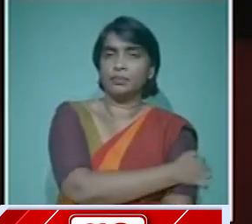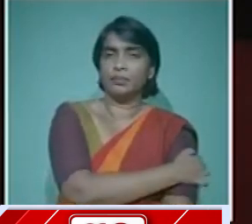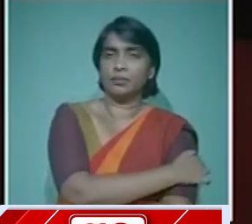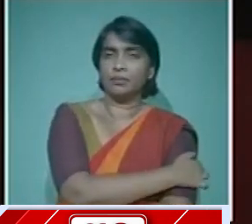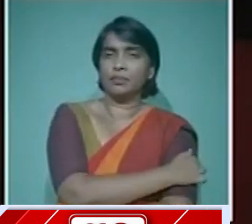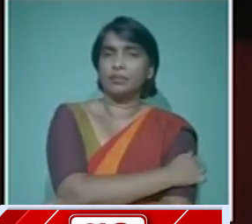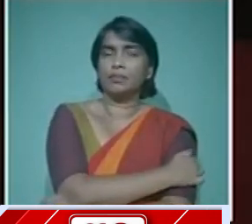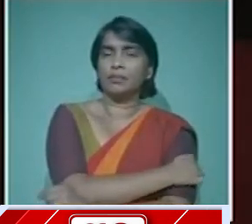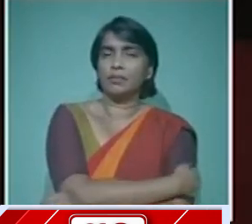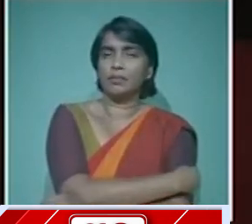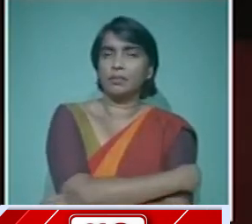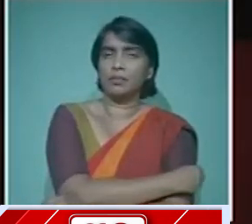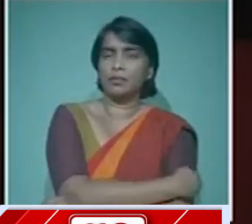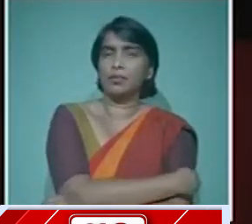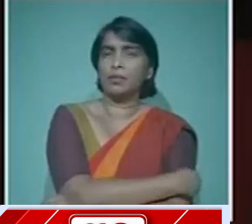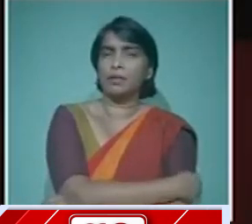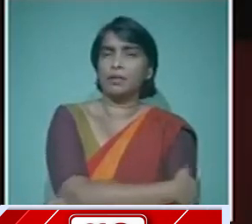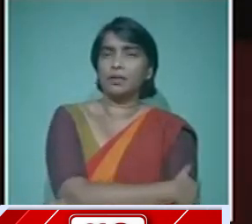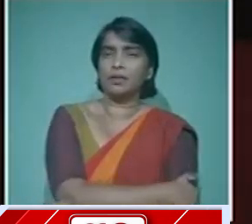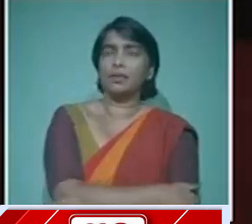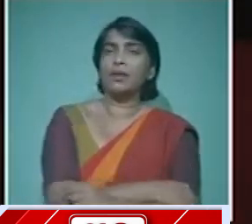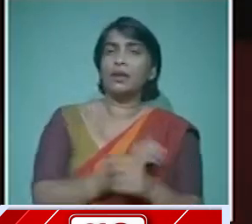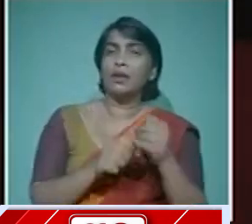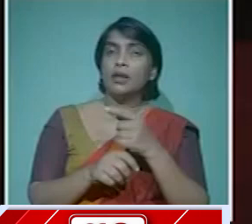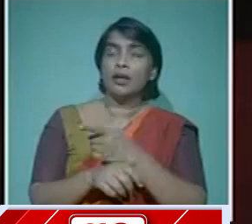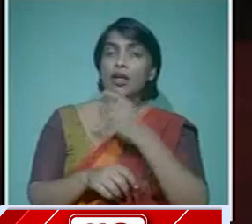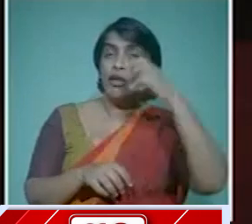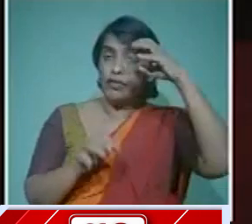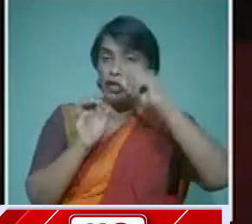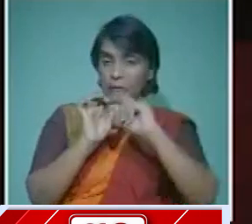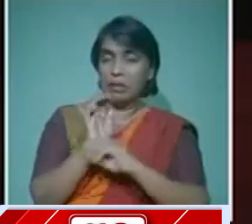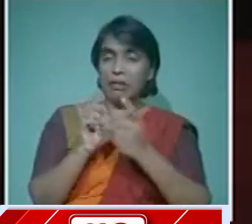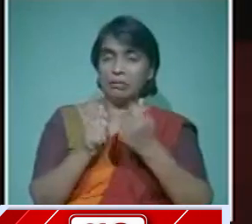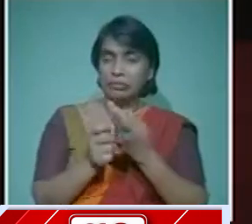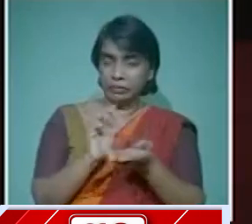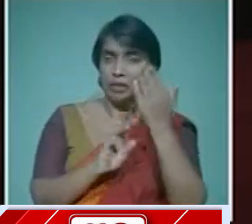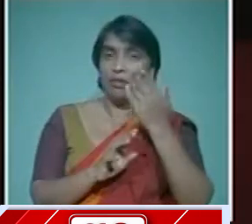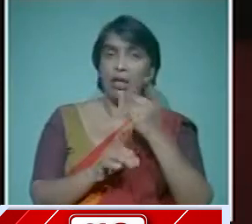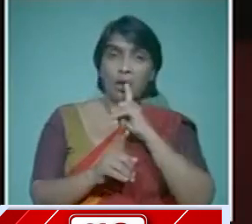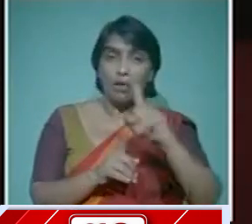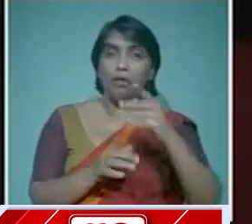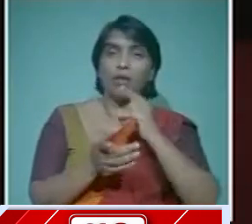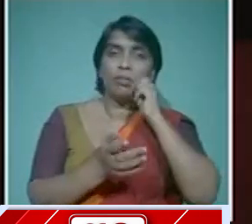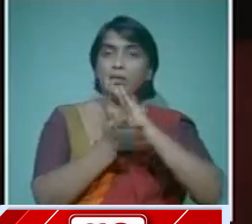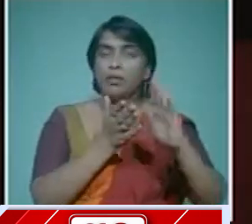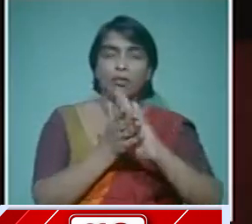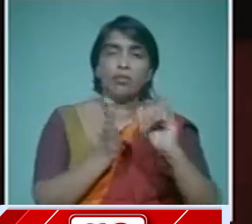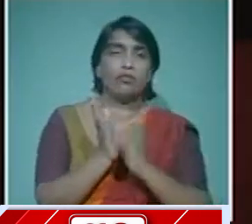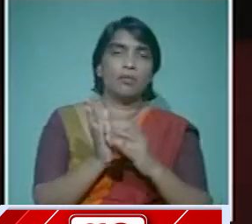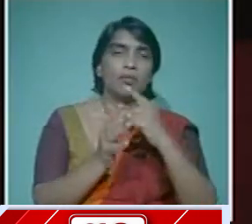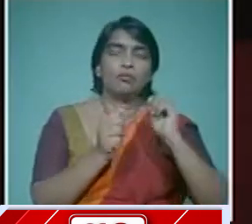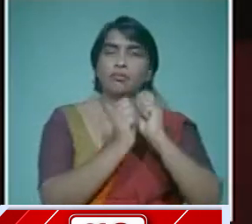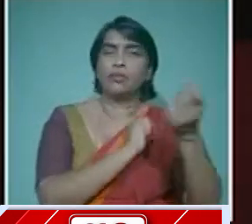මාසේ සංශෝධනයක් කරා. හැබැයි ඒක විදුලි බල මණ්ඩලයේ ඉල්ලපු සංශෝධනය නෙමෙයි මහජන උපකිතා කොමිසම දුන්නේ. විදුලි බල මණ්ඩලයේ